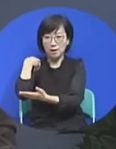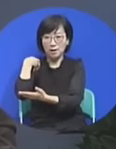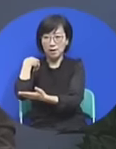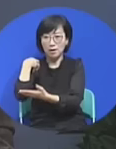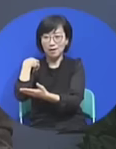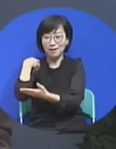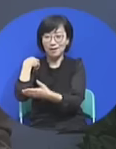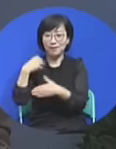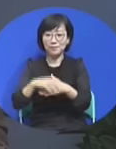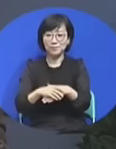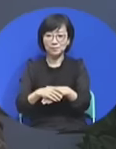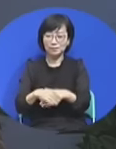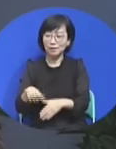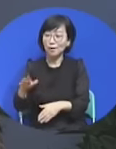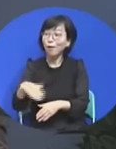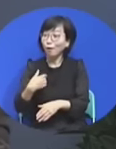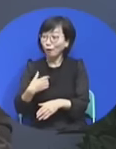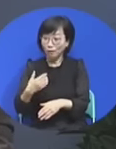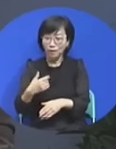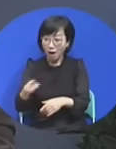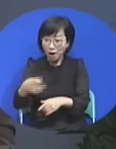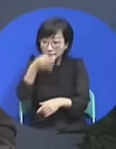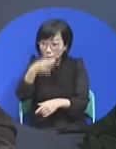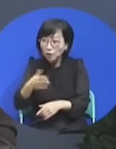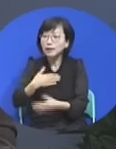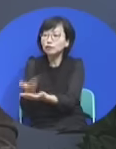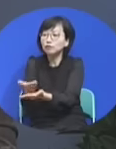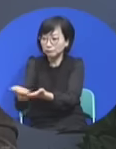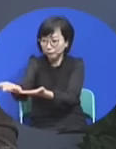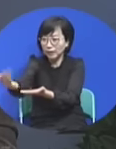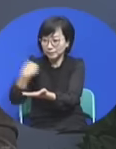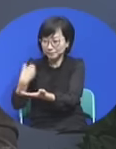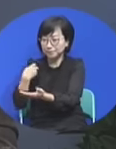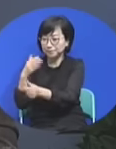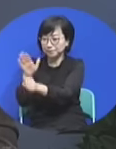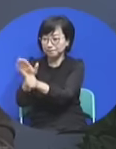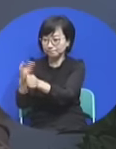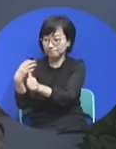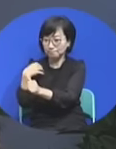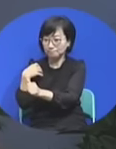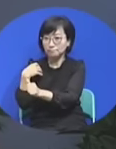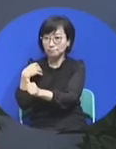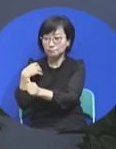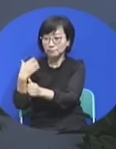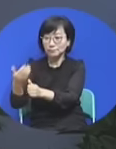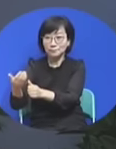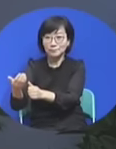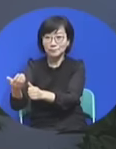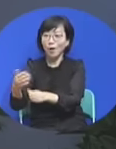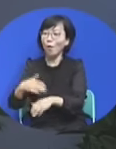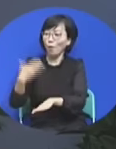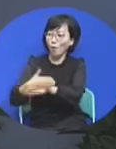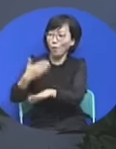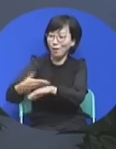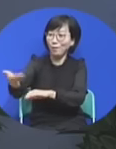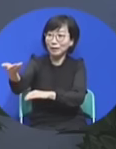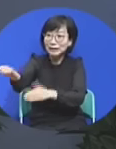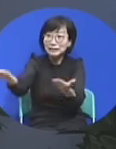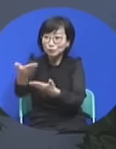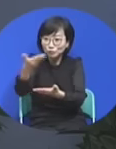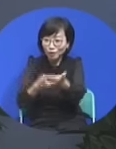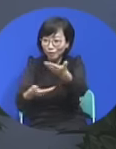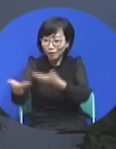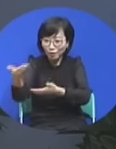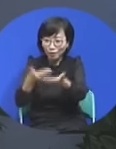아유 고맙다고 인사할 거 아니요. And then of course people in the company will come to him and thank him. 아닙니다. 내가 감사합니다. But he would say instead, "No, I